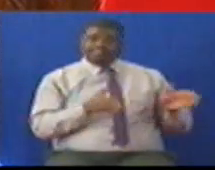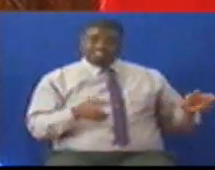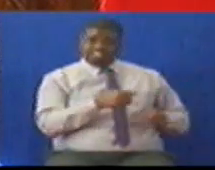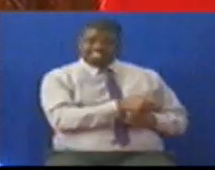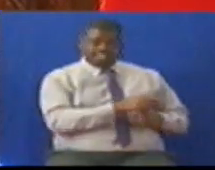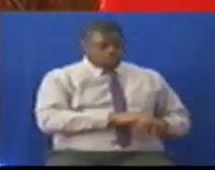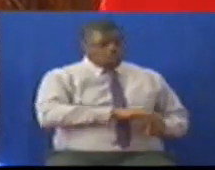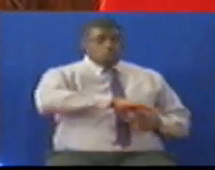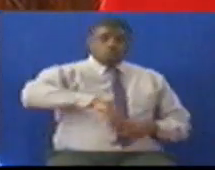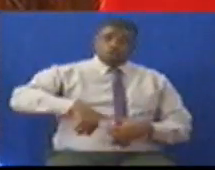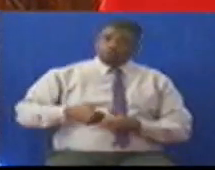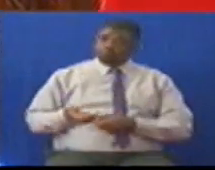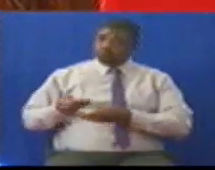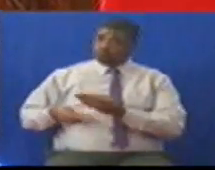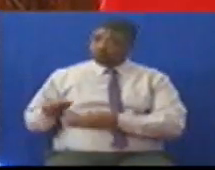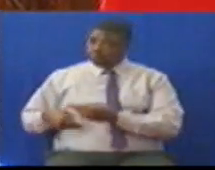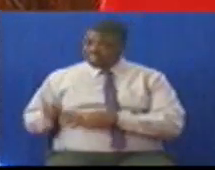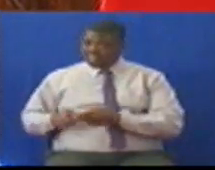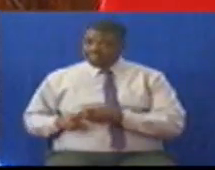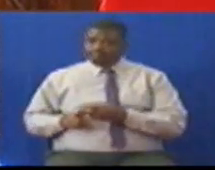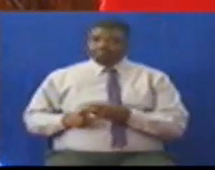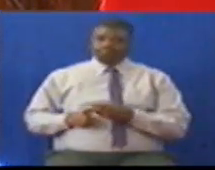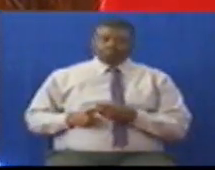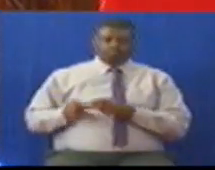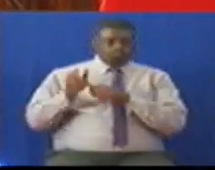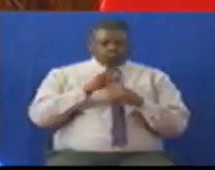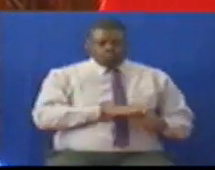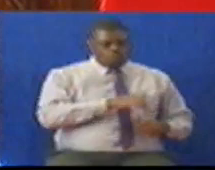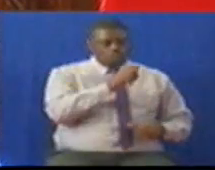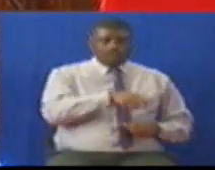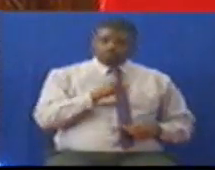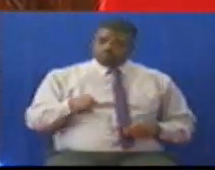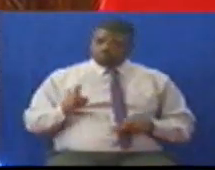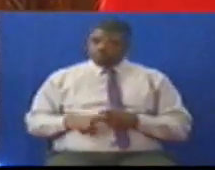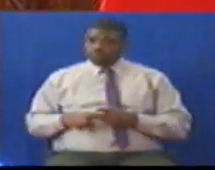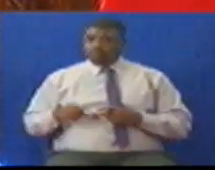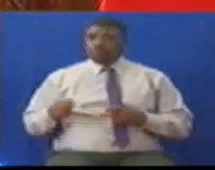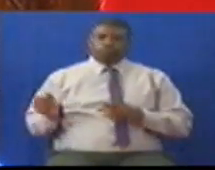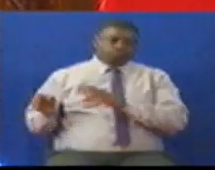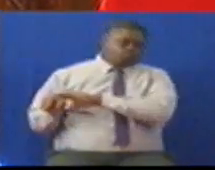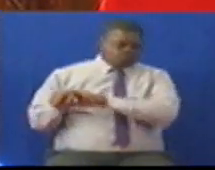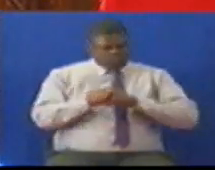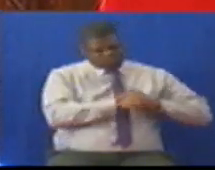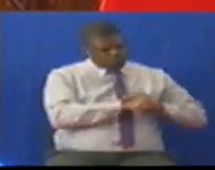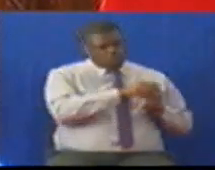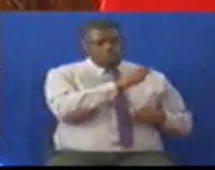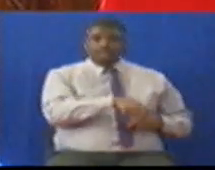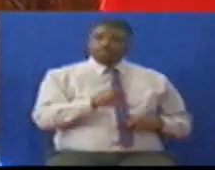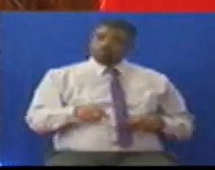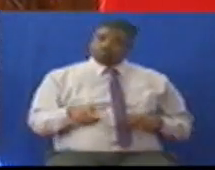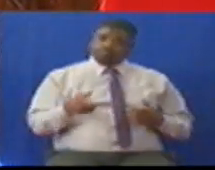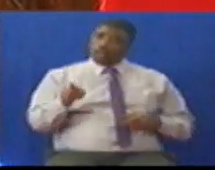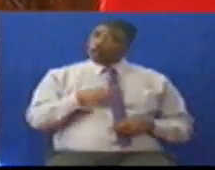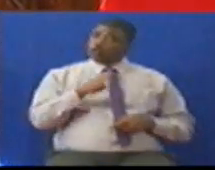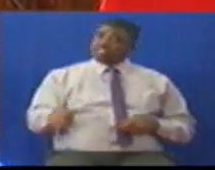wa uhujumu uchumi na utakatishaji fedha kuonea wananchi, kulipiza visasi na hivyo kuweka mahabusu wananchi wasiokuwa na hatia kwa